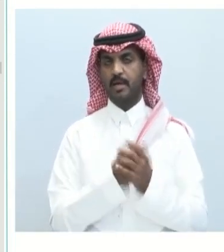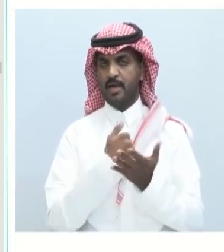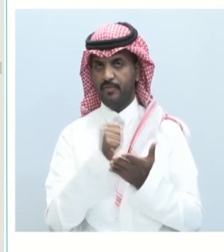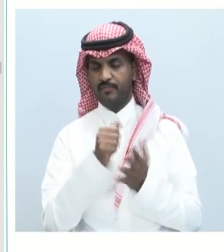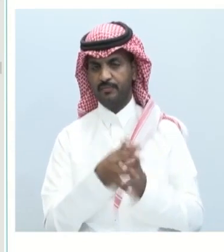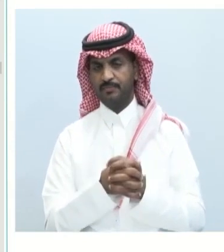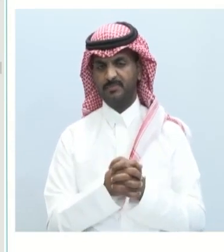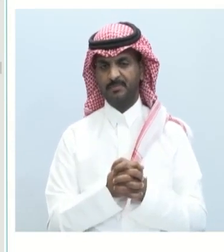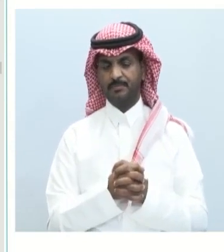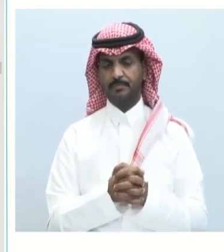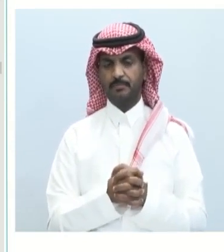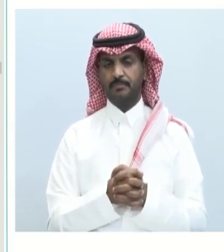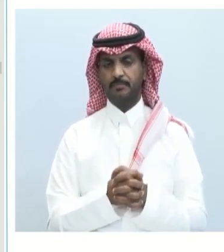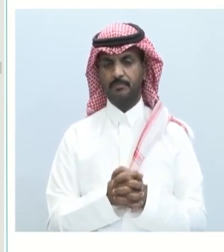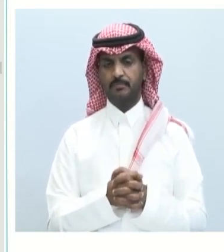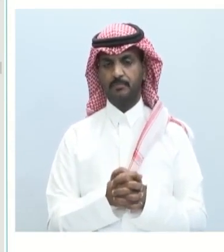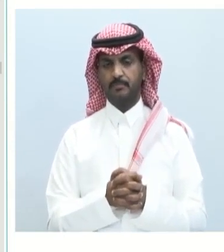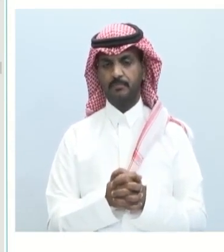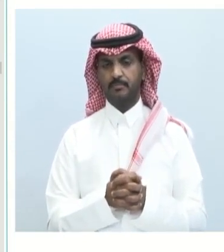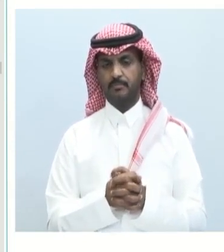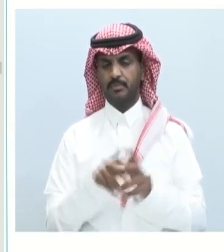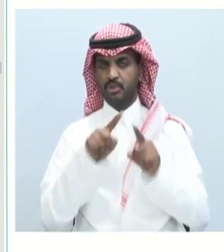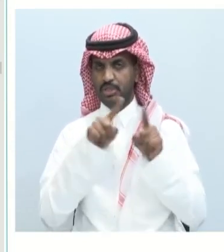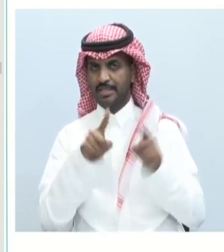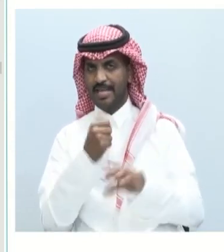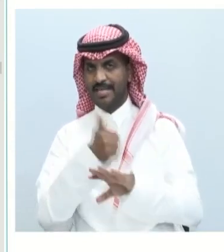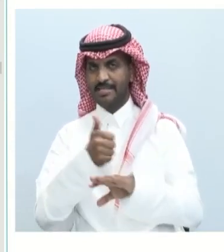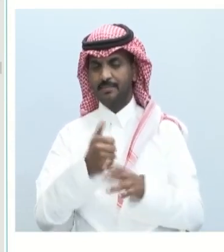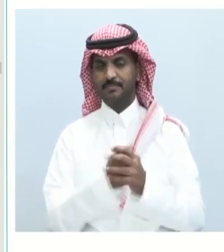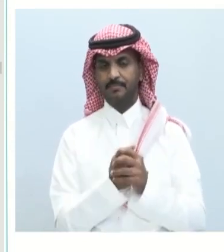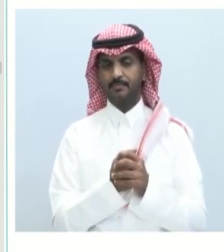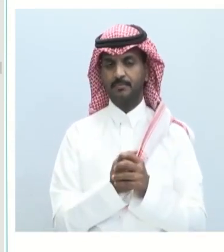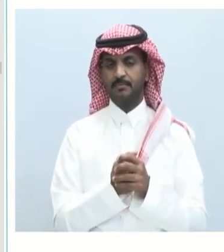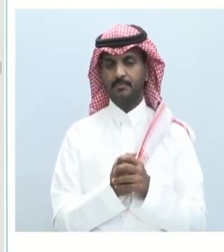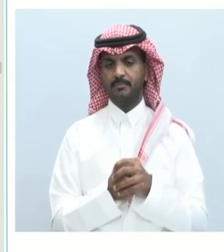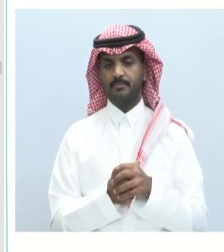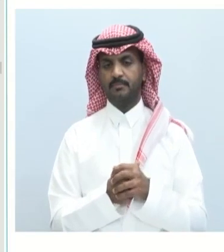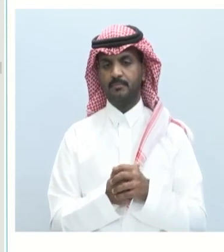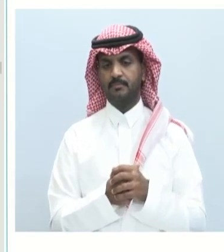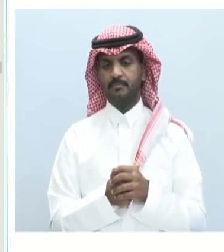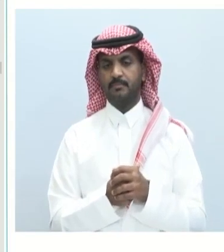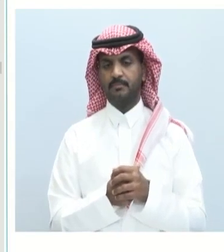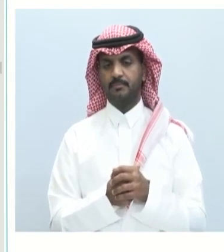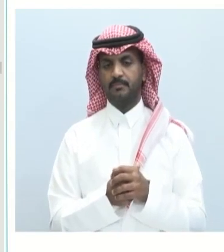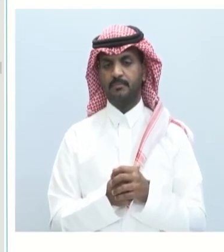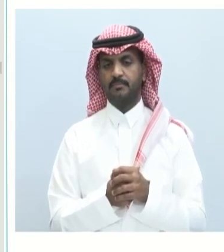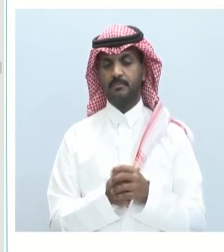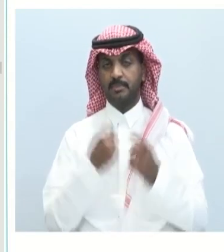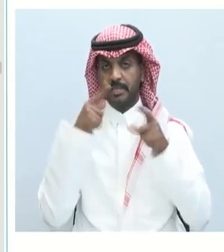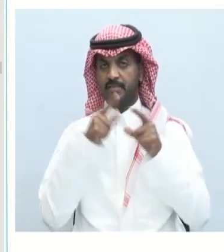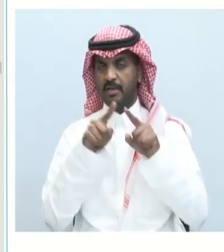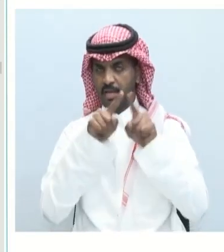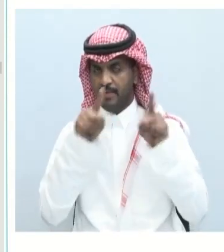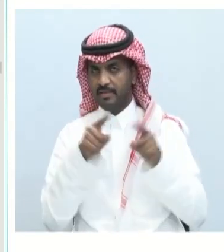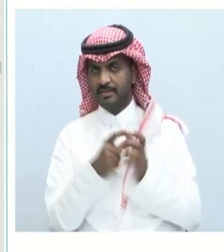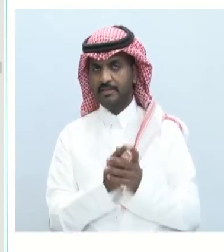حذف من الشريط الرئيسي مجموعه سجلات ستظهر نافذه